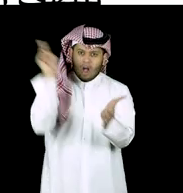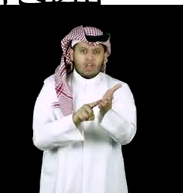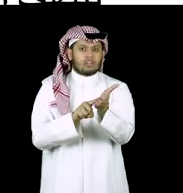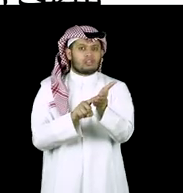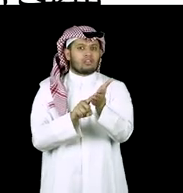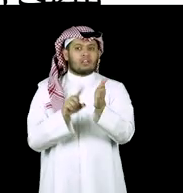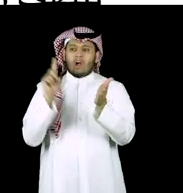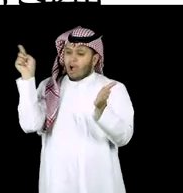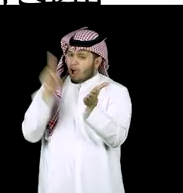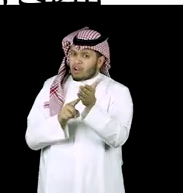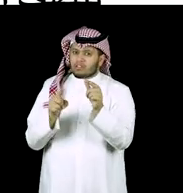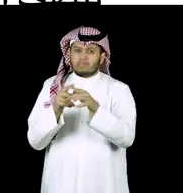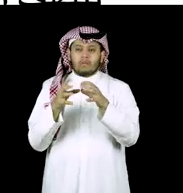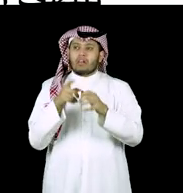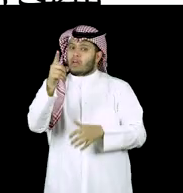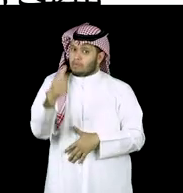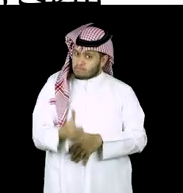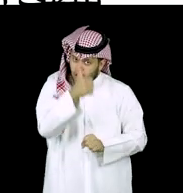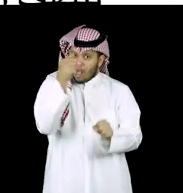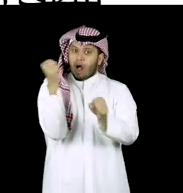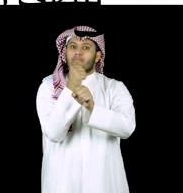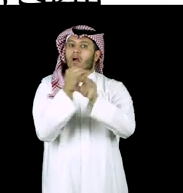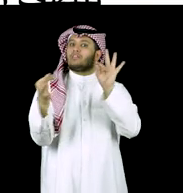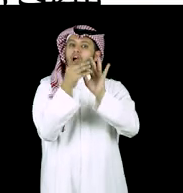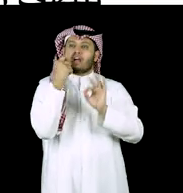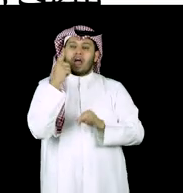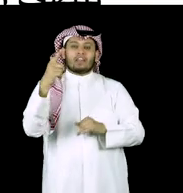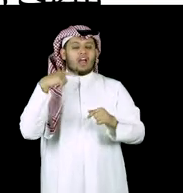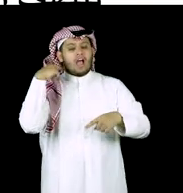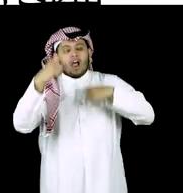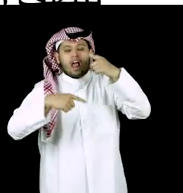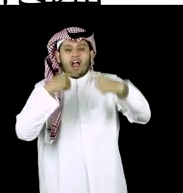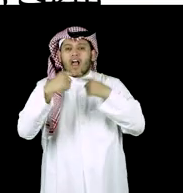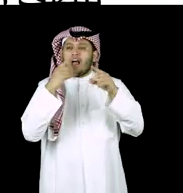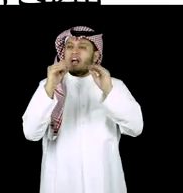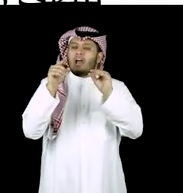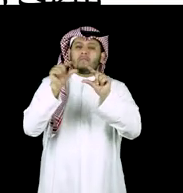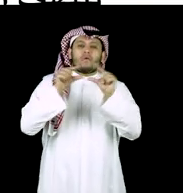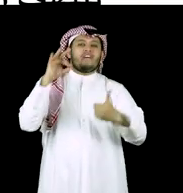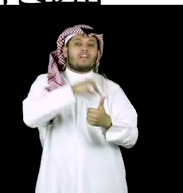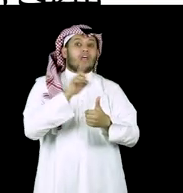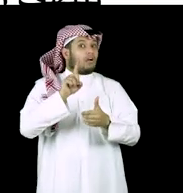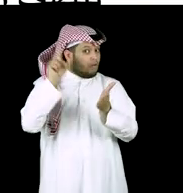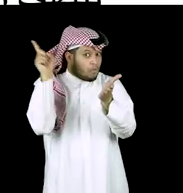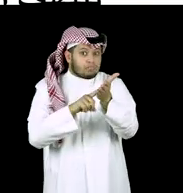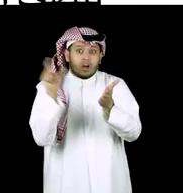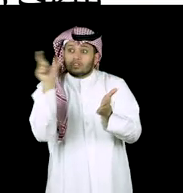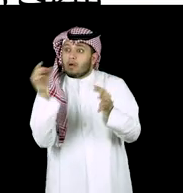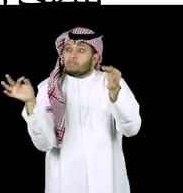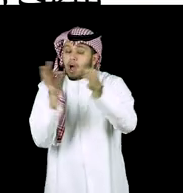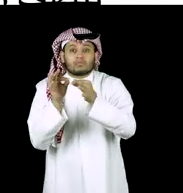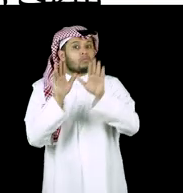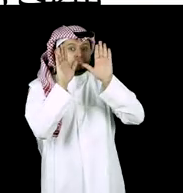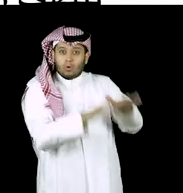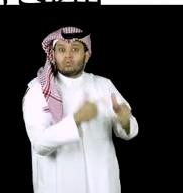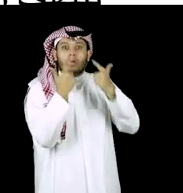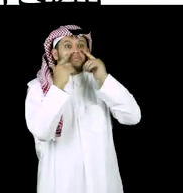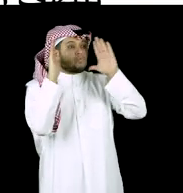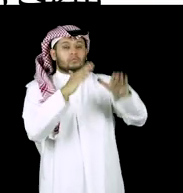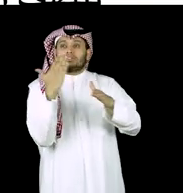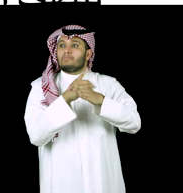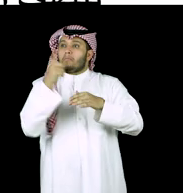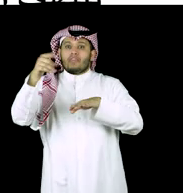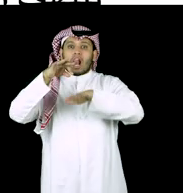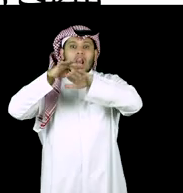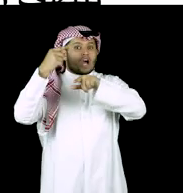لأنه ممكن التحقيق في الحياة الإنسانية، ولأنه ليس بعيدا عن الحقائق وأمور